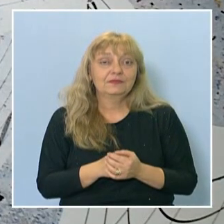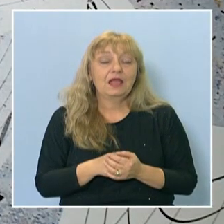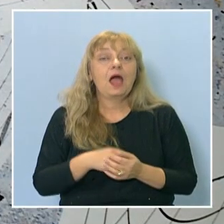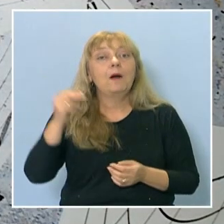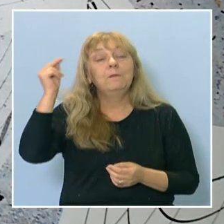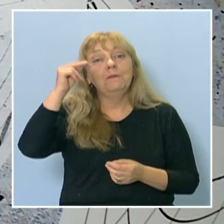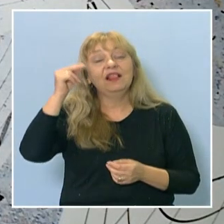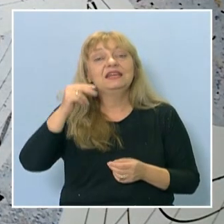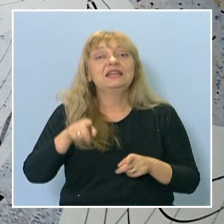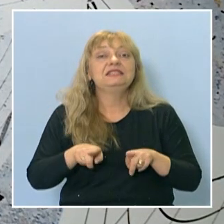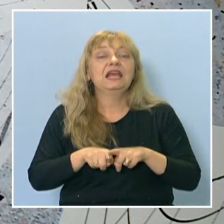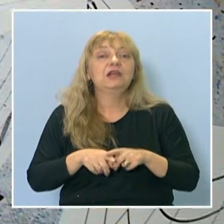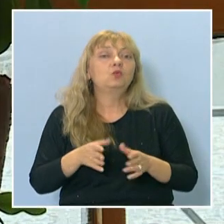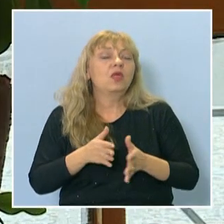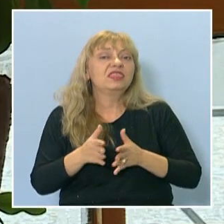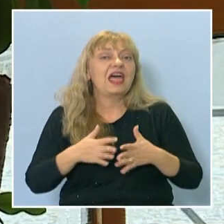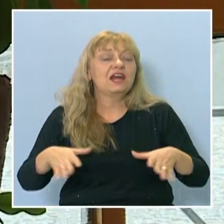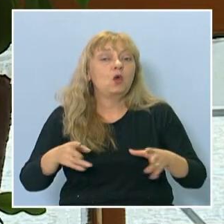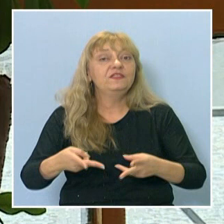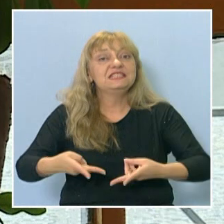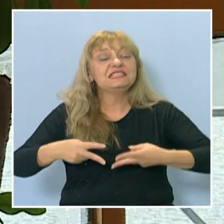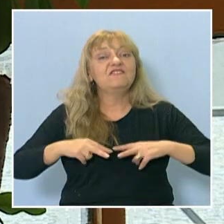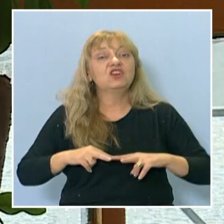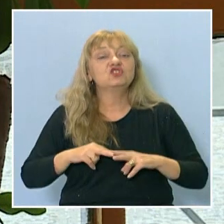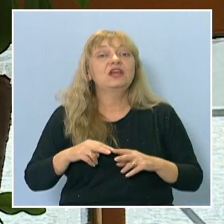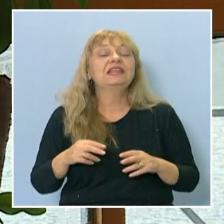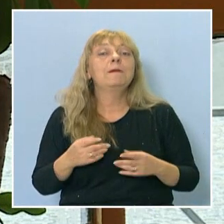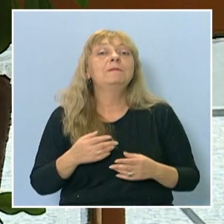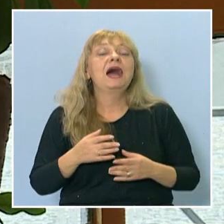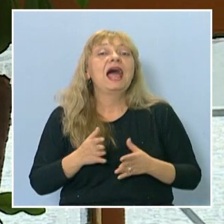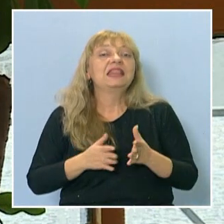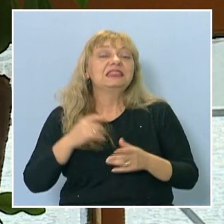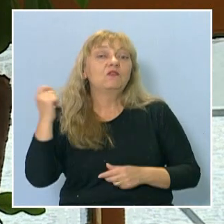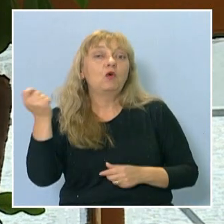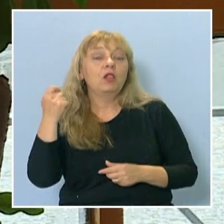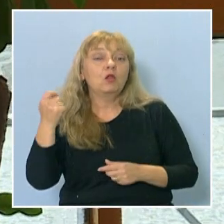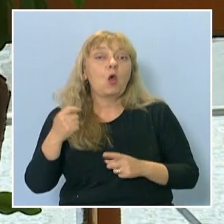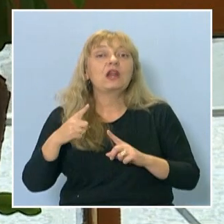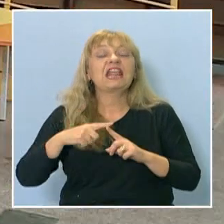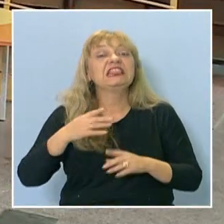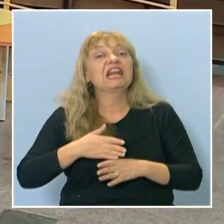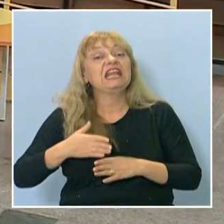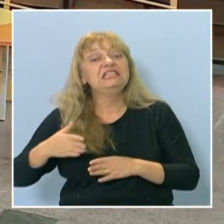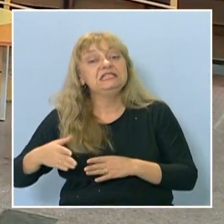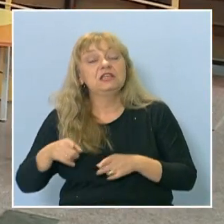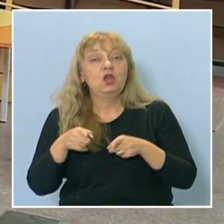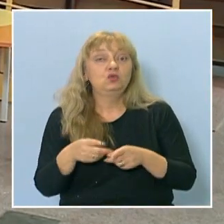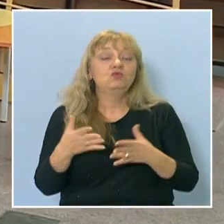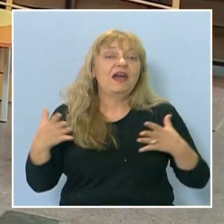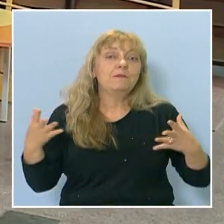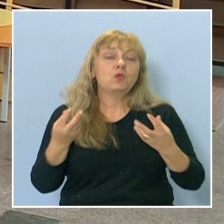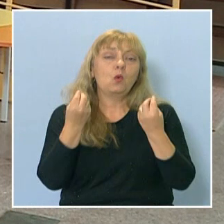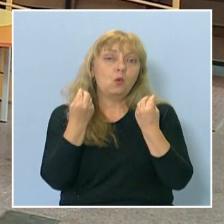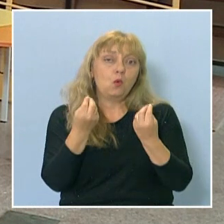българите като нация, като че ли се връщат към фолклора, като че ли се връщат към традициите. И наистина това е много хубаво,